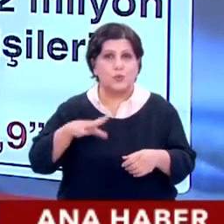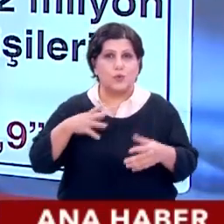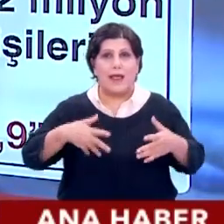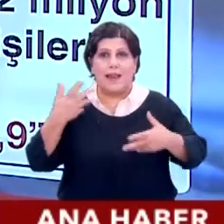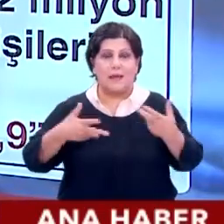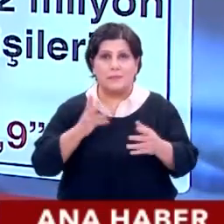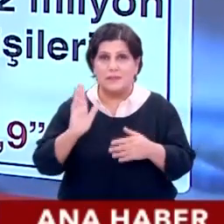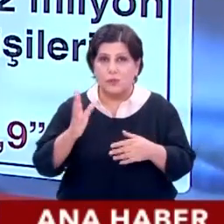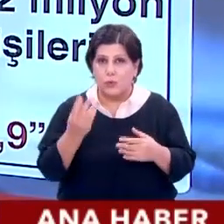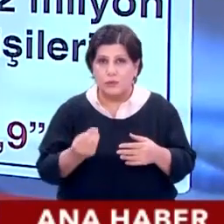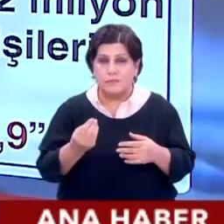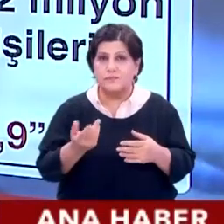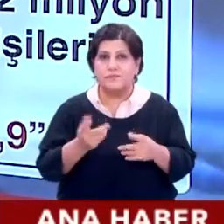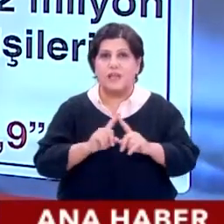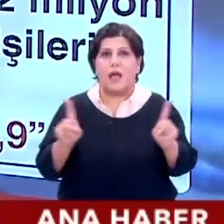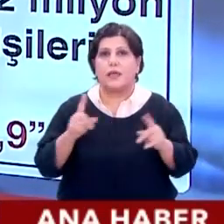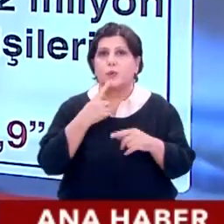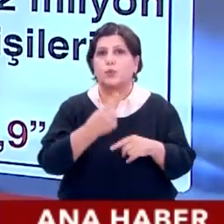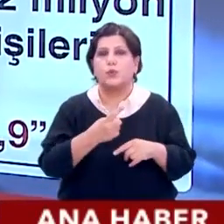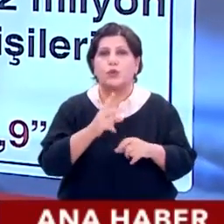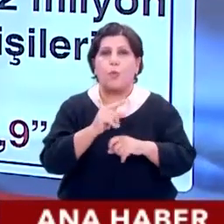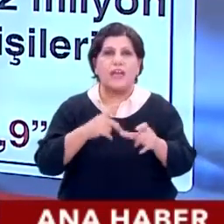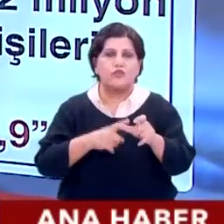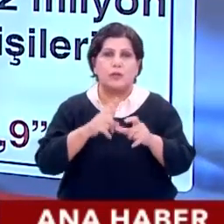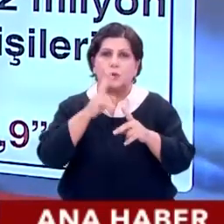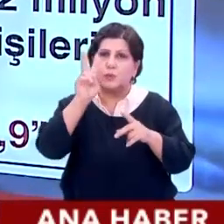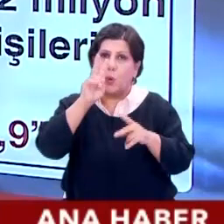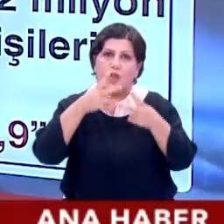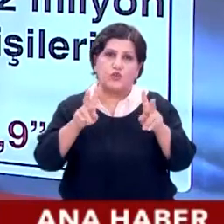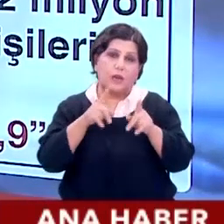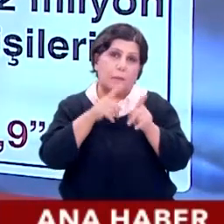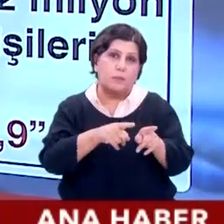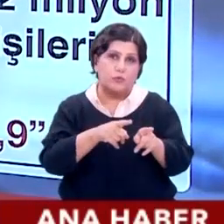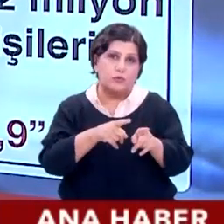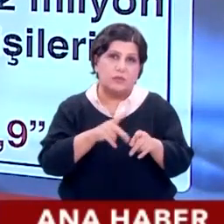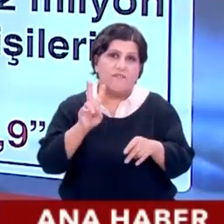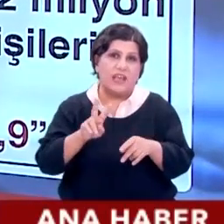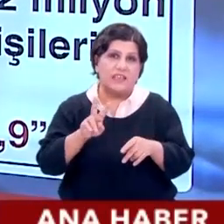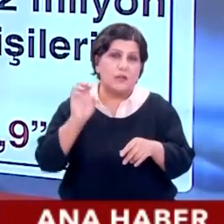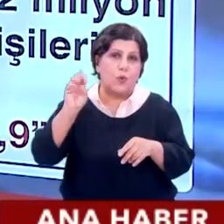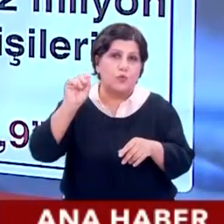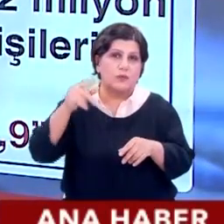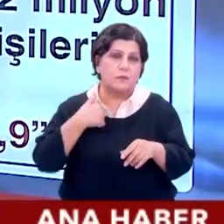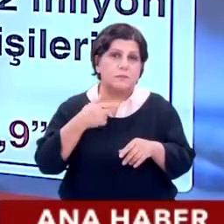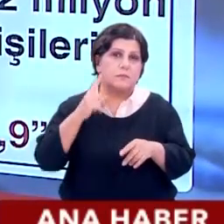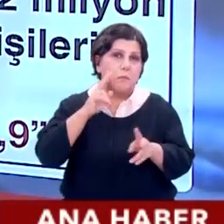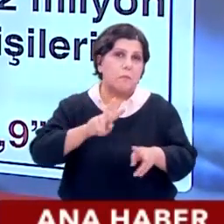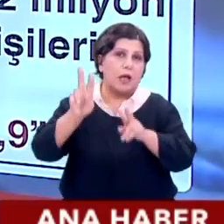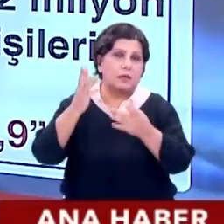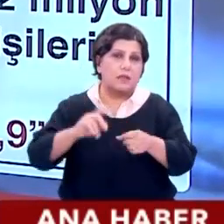katalizör mü olacak Hayır diyor Ömer Çelik'in son açıklaması bu hemen Vedat hocaya bir söz verelim